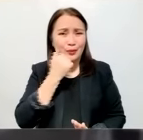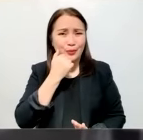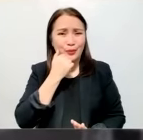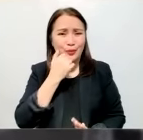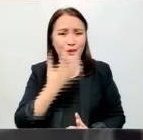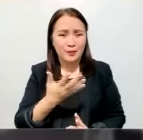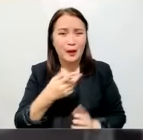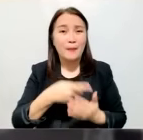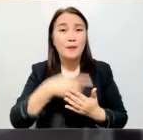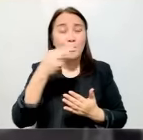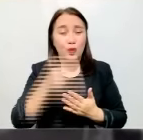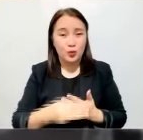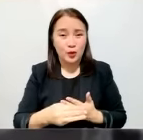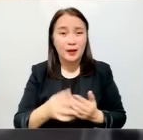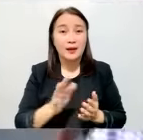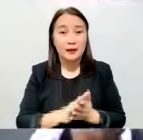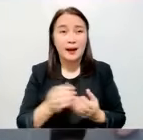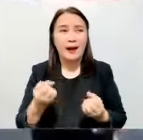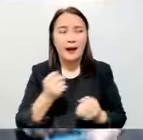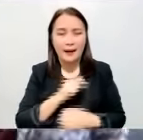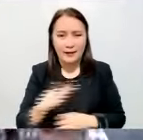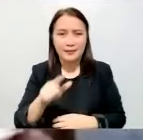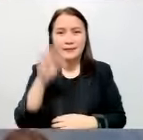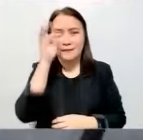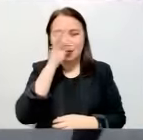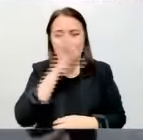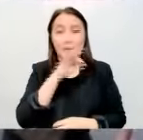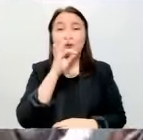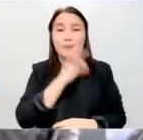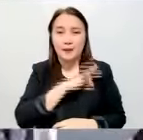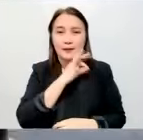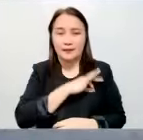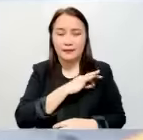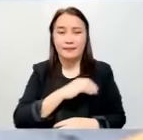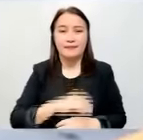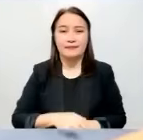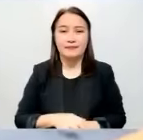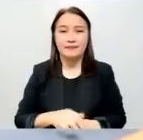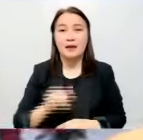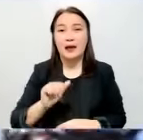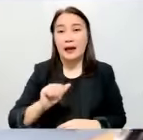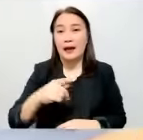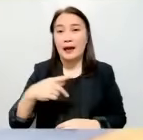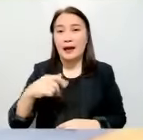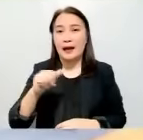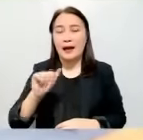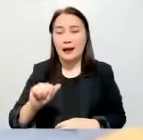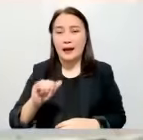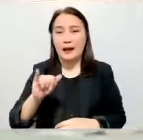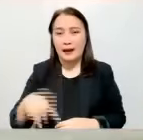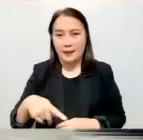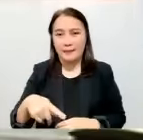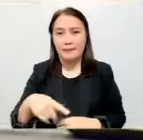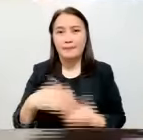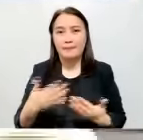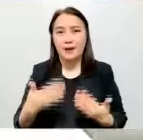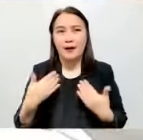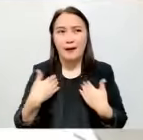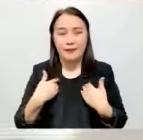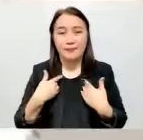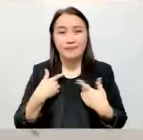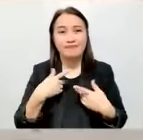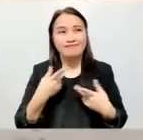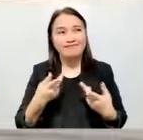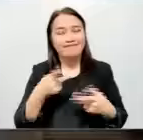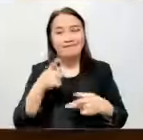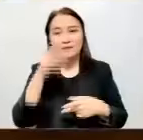pakikinabangan ng milyong-milyong Pilipino. Ang programang AKAP ay para sa mga mahihirap na Pilipinong may trabaho naman pero hindi